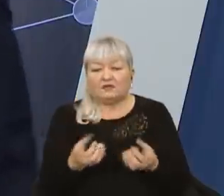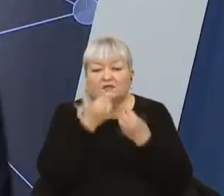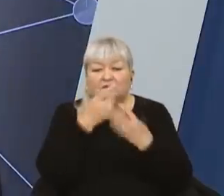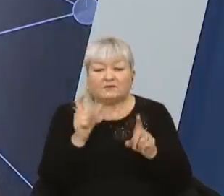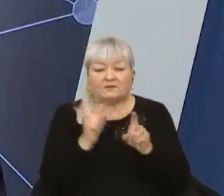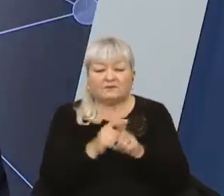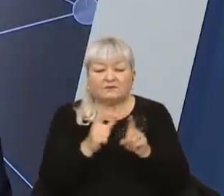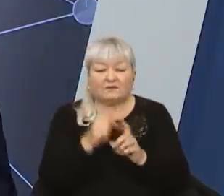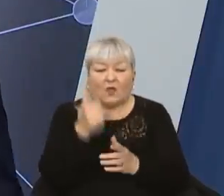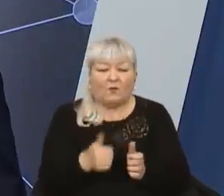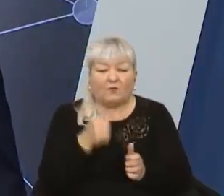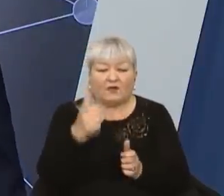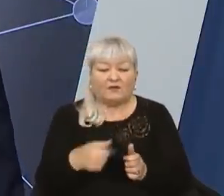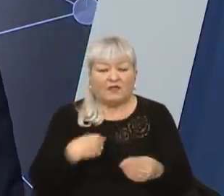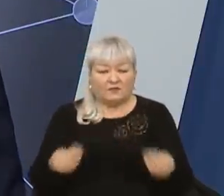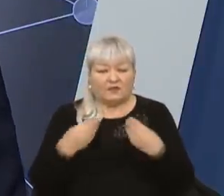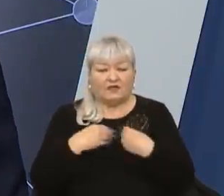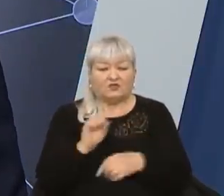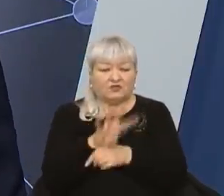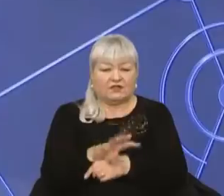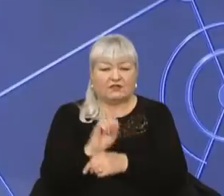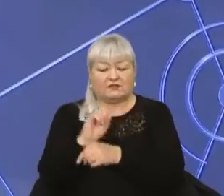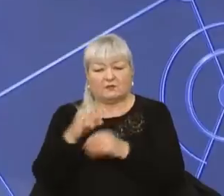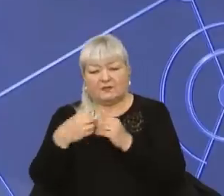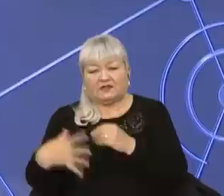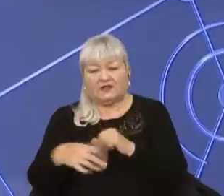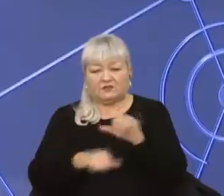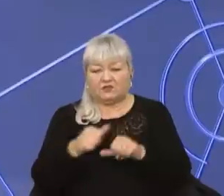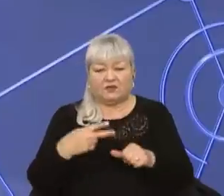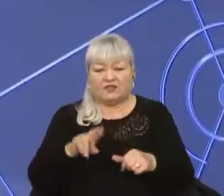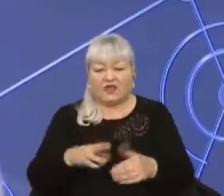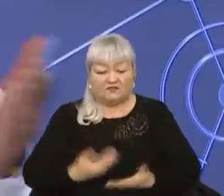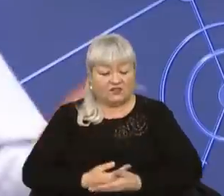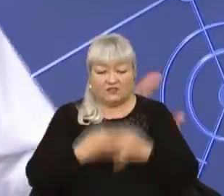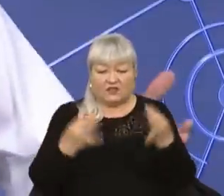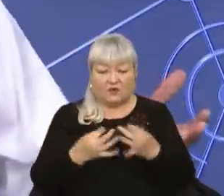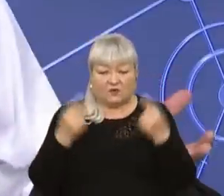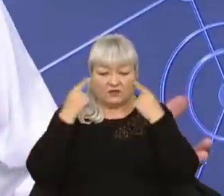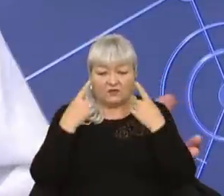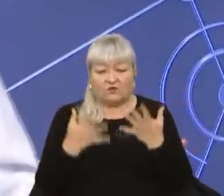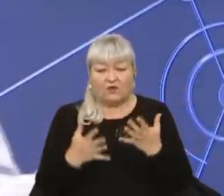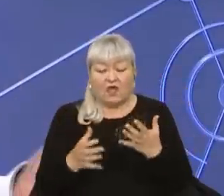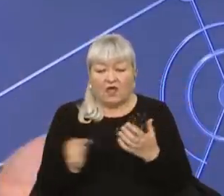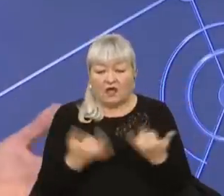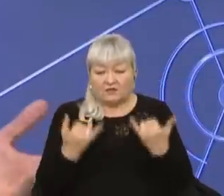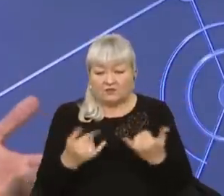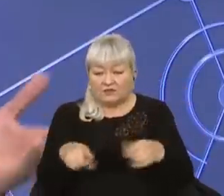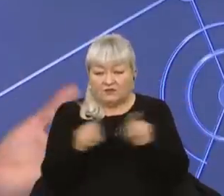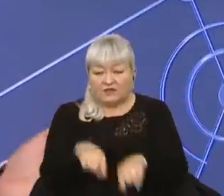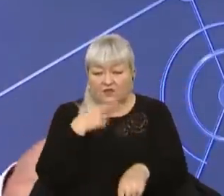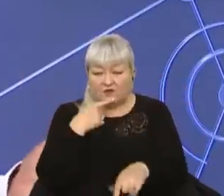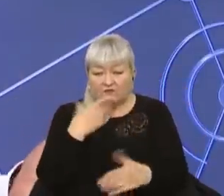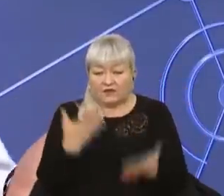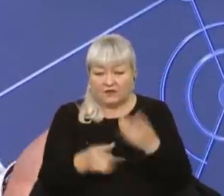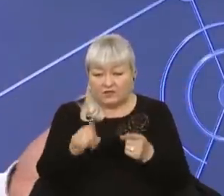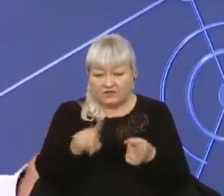давали в 14-15 роках. В житті, чесно кажучи, я ні від кого не чув. І тут ви сьогодні такі речі говорите. Слухайте, може вас